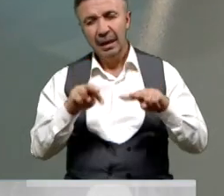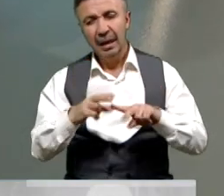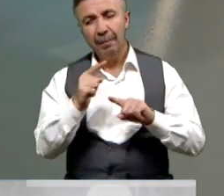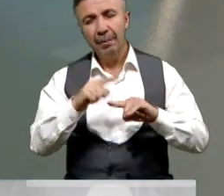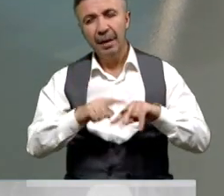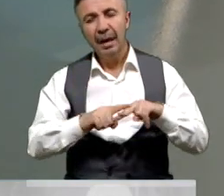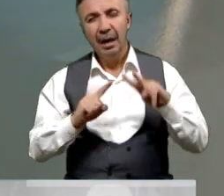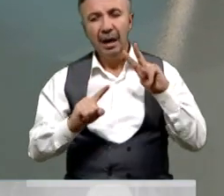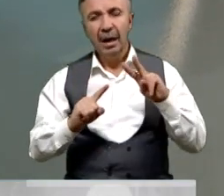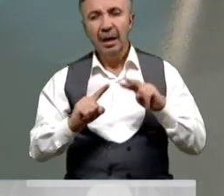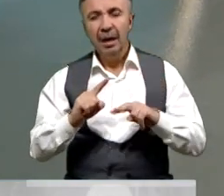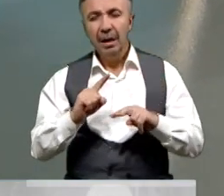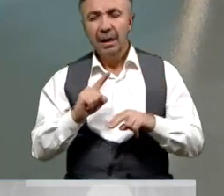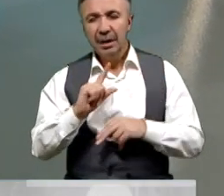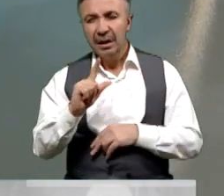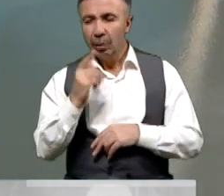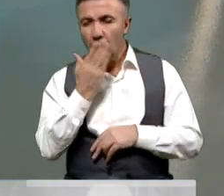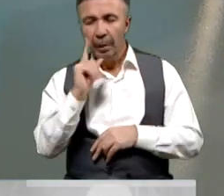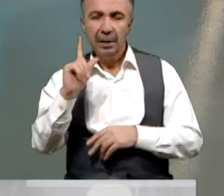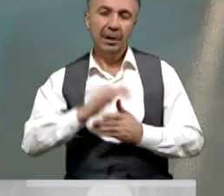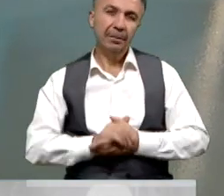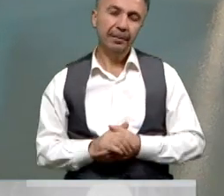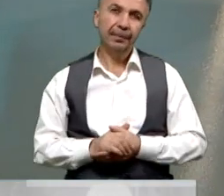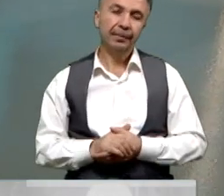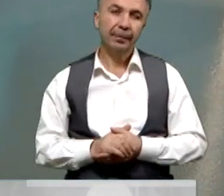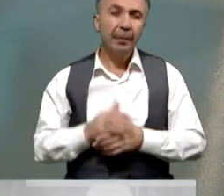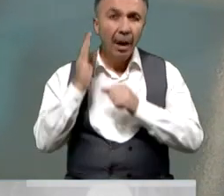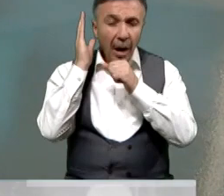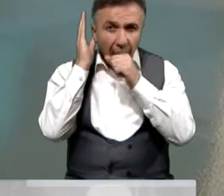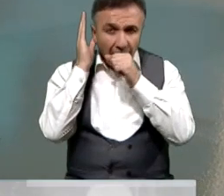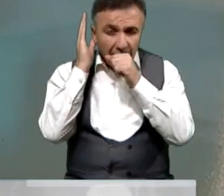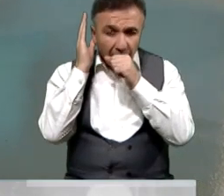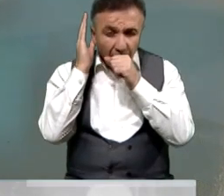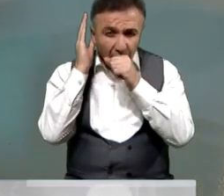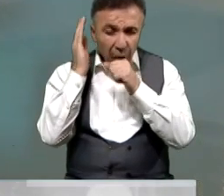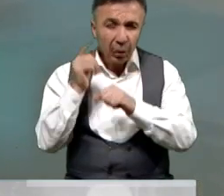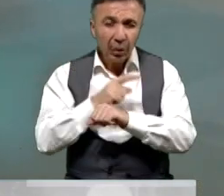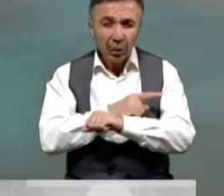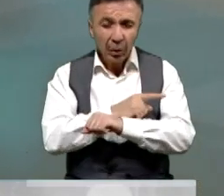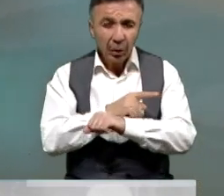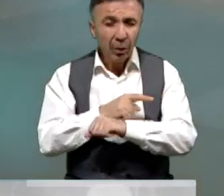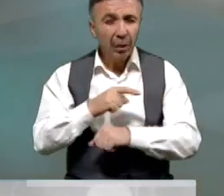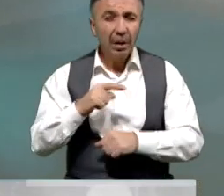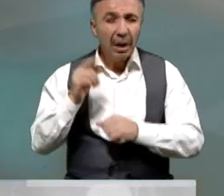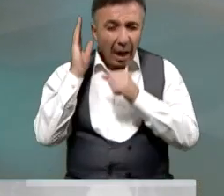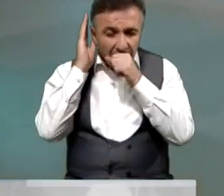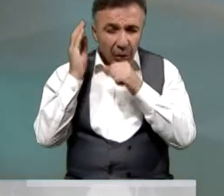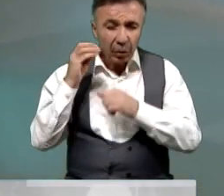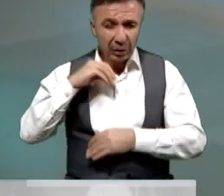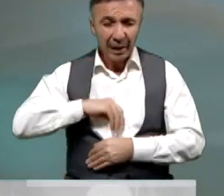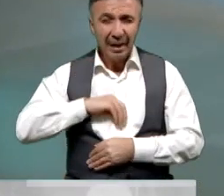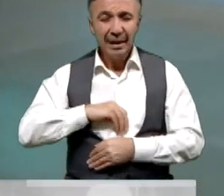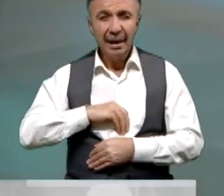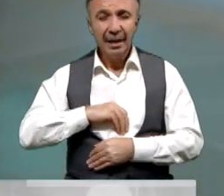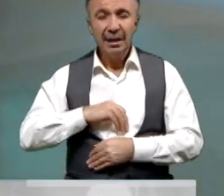Şimdi ismini vermek istemeyen bir izleyicimiz de ezan okunduğu zannıyla farz namazı kılmaya başladım